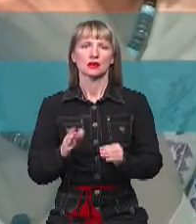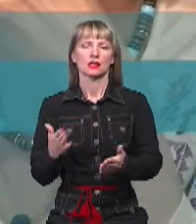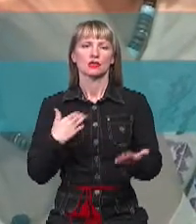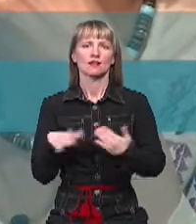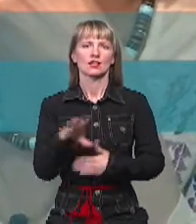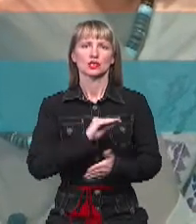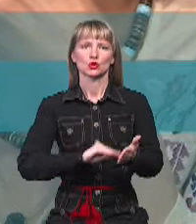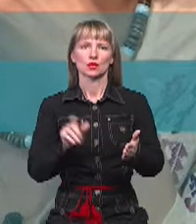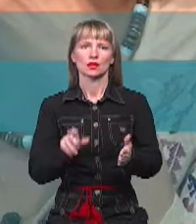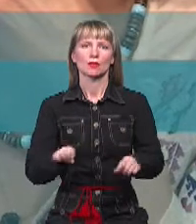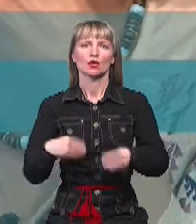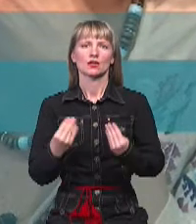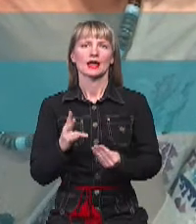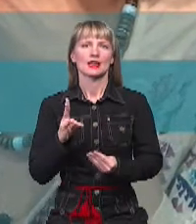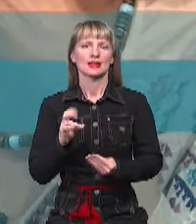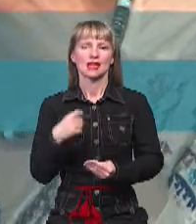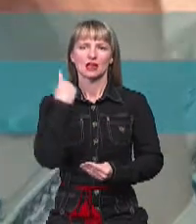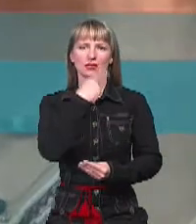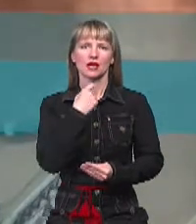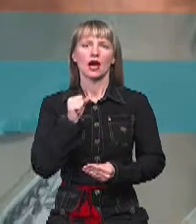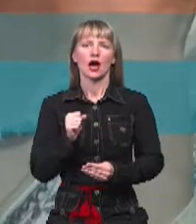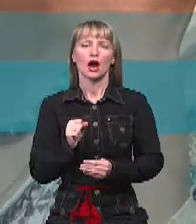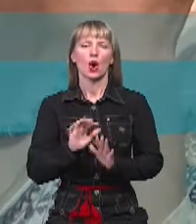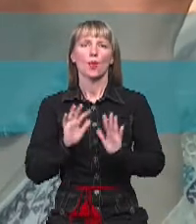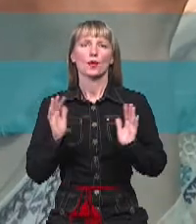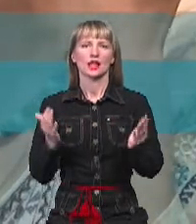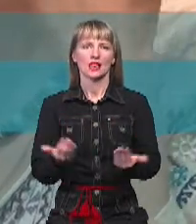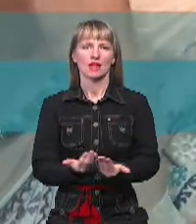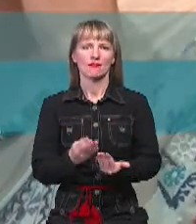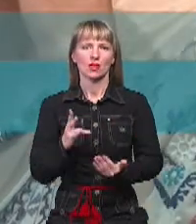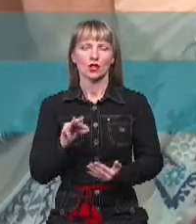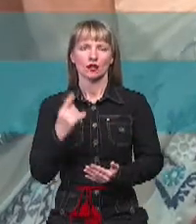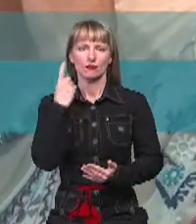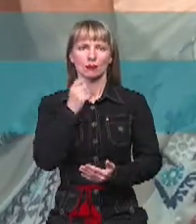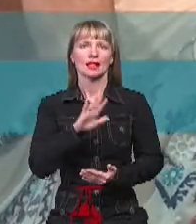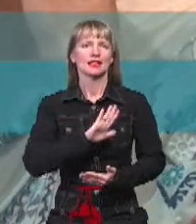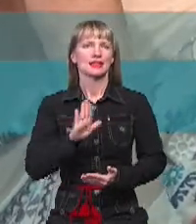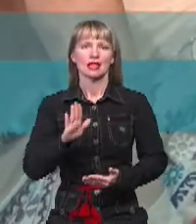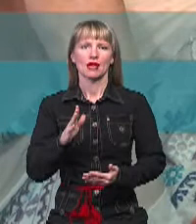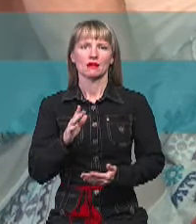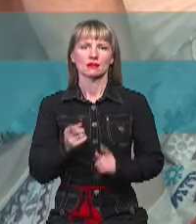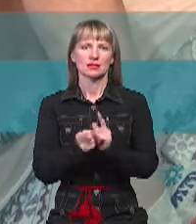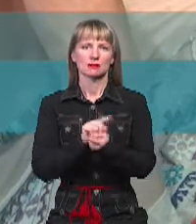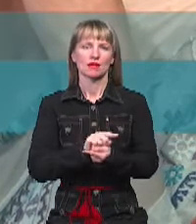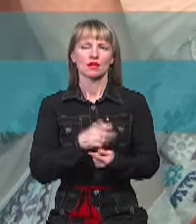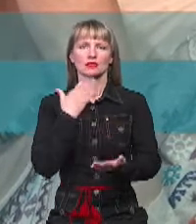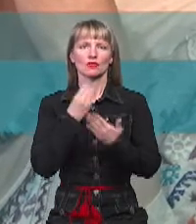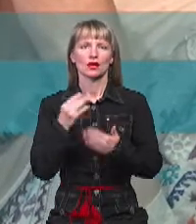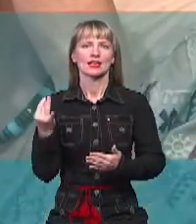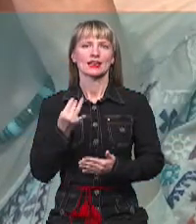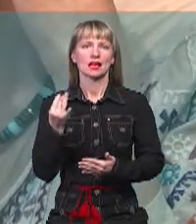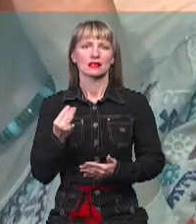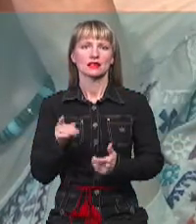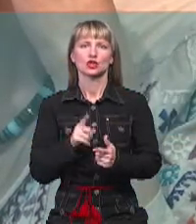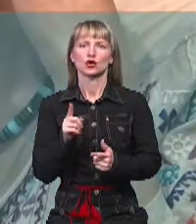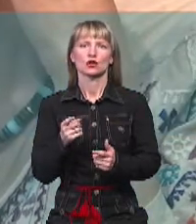всіх журналістів, подавати не суб'єктивно, а об'єктивно. І можливо, не перекручувати щось в своїх інтересах, чи як то